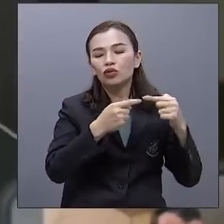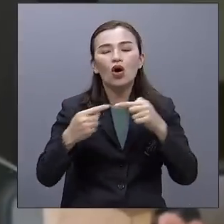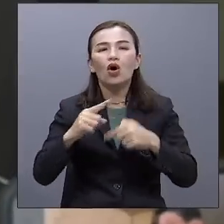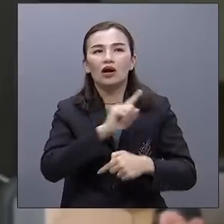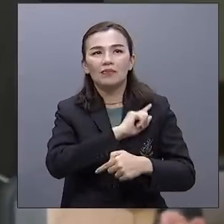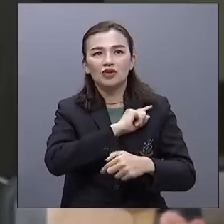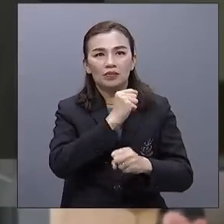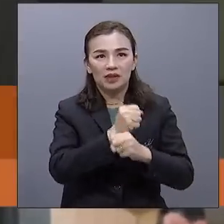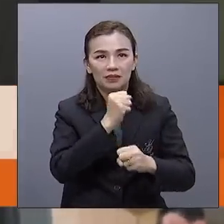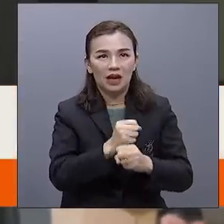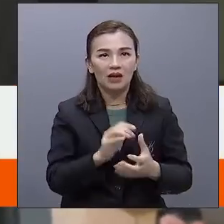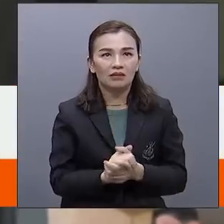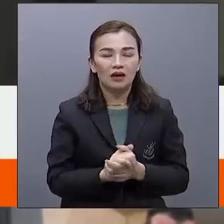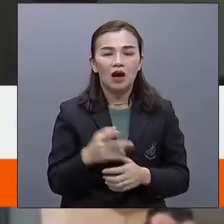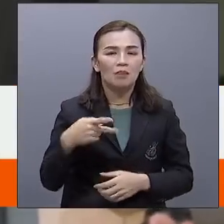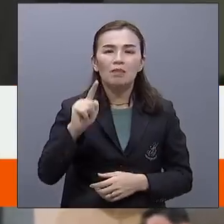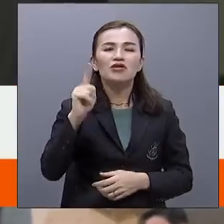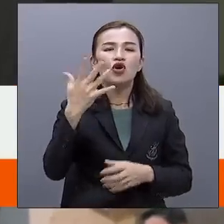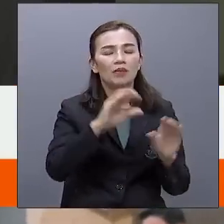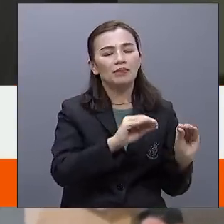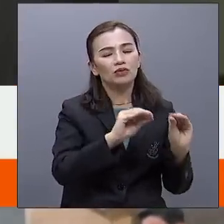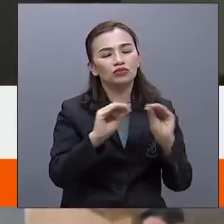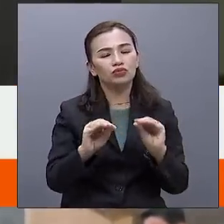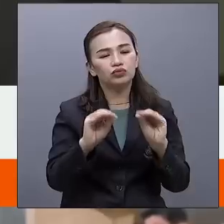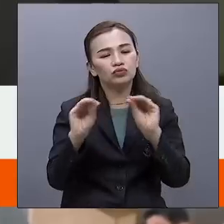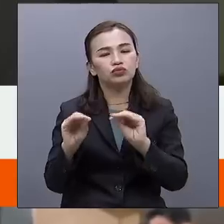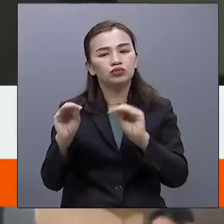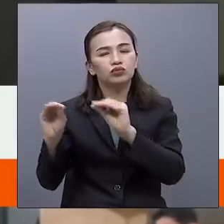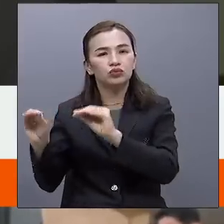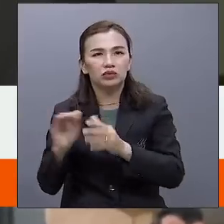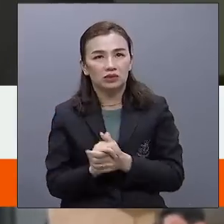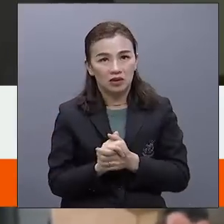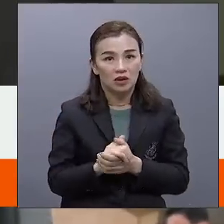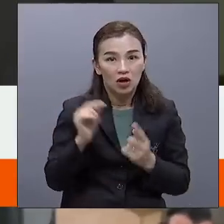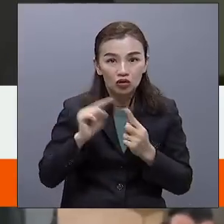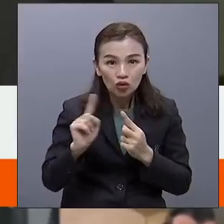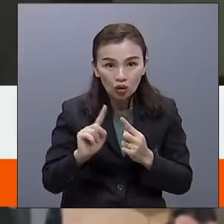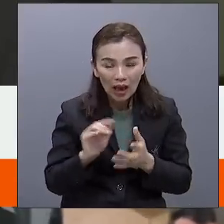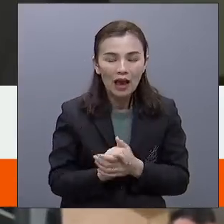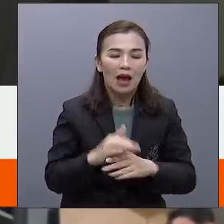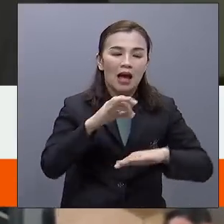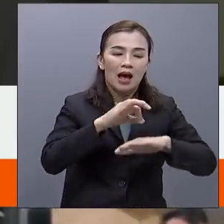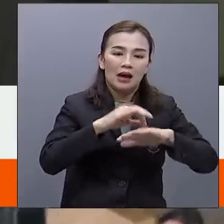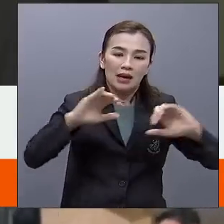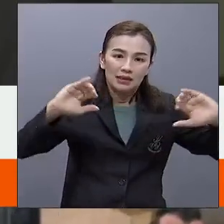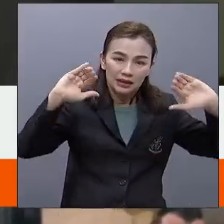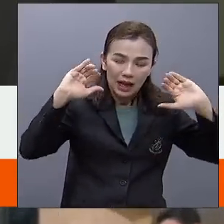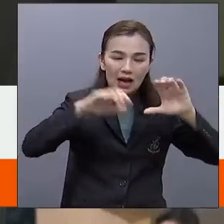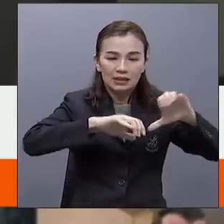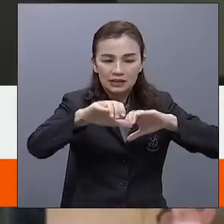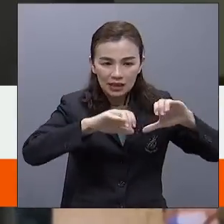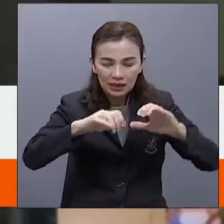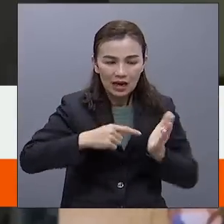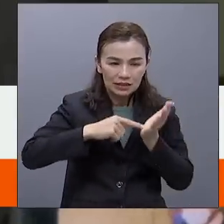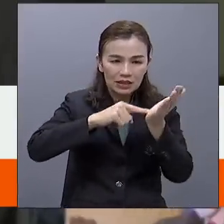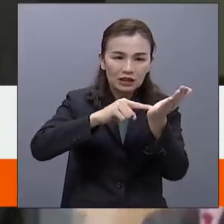โยชน์หรอกครับที่จะถูกเวลาไปอย่างนั้นโดยที่รัฐบาลจะแต่งตั้งยกย้ายข้าราชการก็ลำบากจะใช้งบกลางก็ลำบากจะเสนองบประม